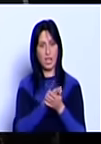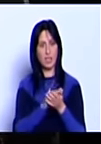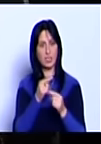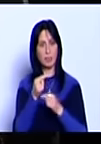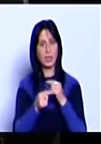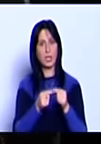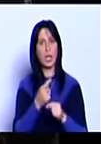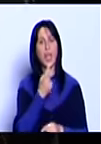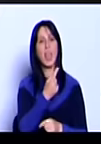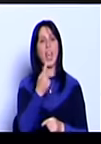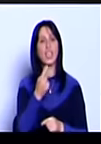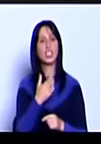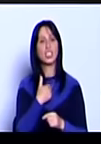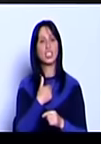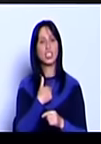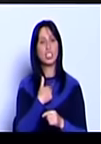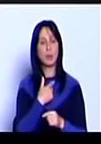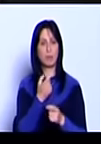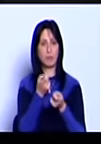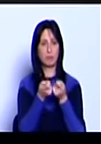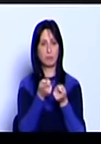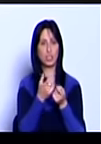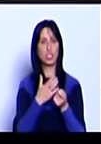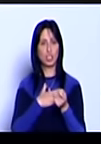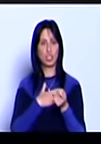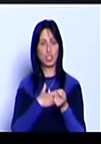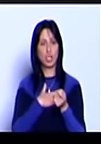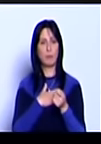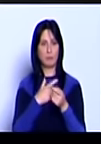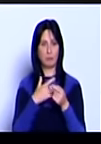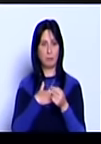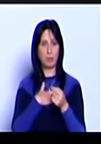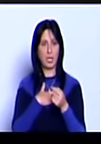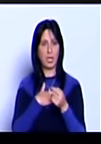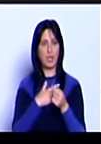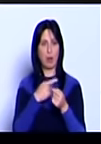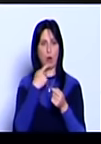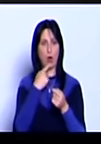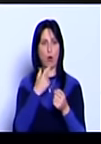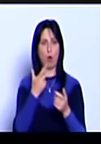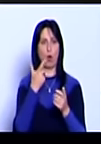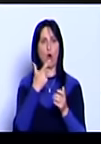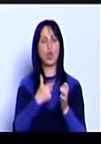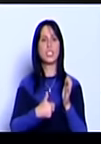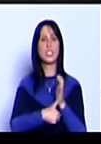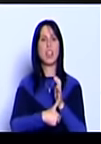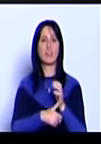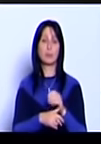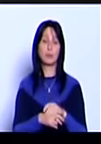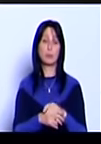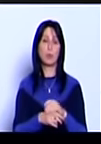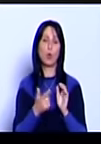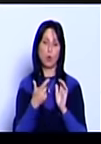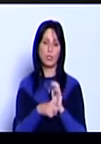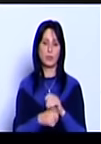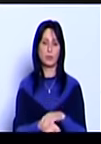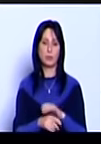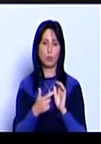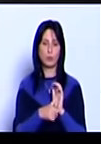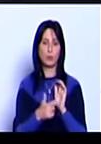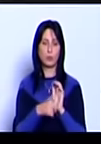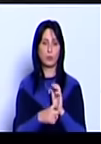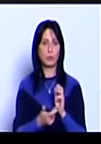ტრადიციას. ერთ-ერთი შემადგენელი ელემენტი ხარ, შენც დაგეცა ეს და ვერ ამბობ აი ესე 26 ამბობ ასე.